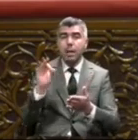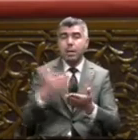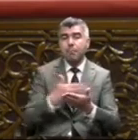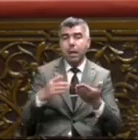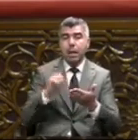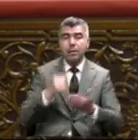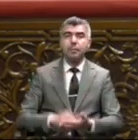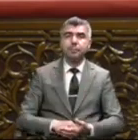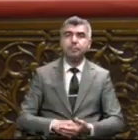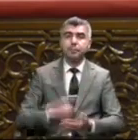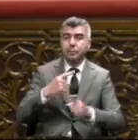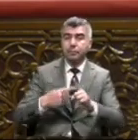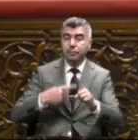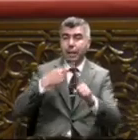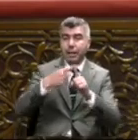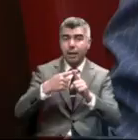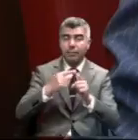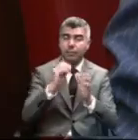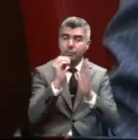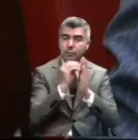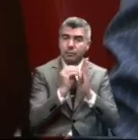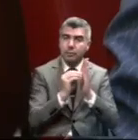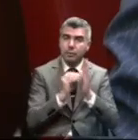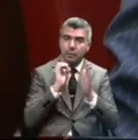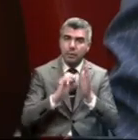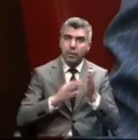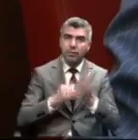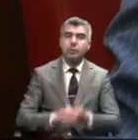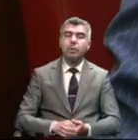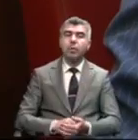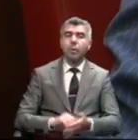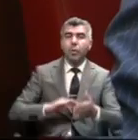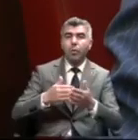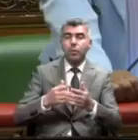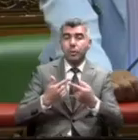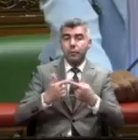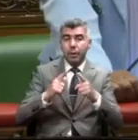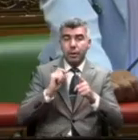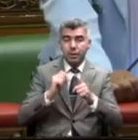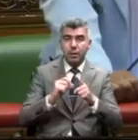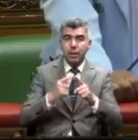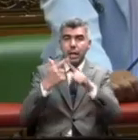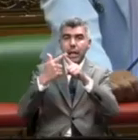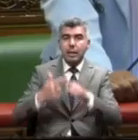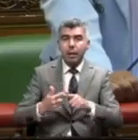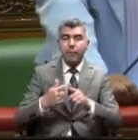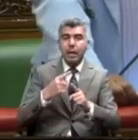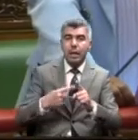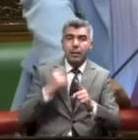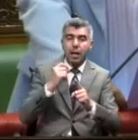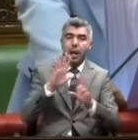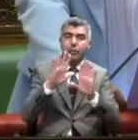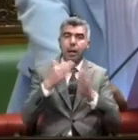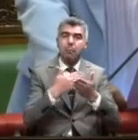هذا بالاضافه الى ما تضمنته ما تضمنه المرسوم الاخير المتعلق بفتح اعتمادات اضافيه قدرها 10